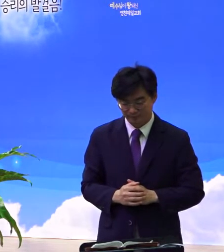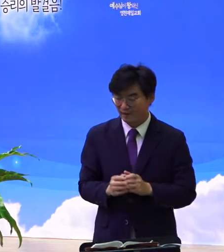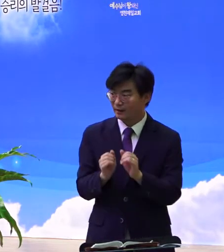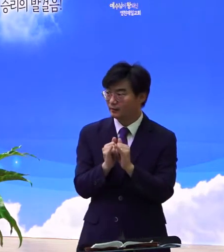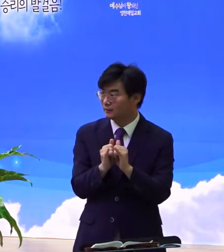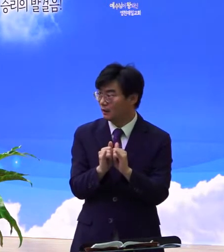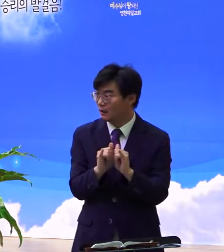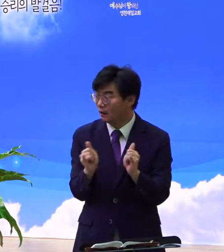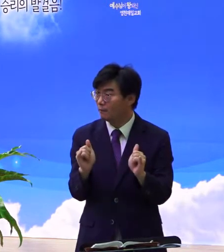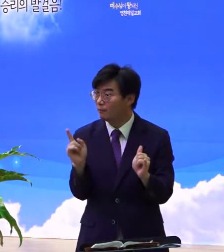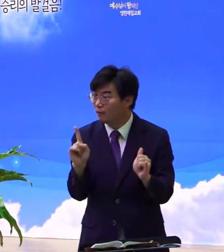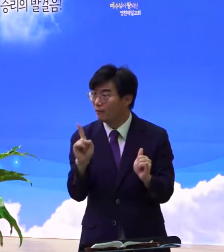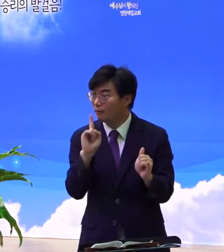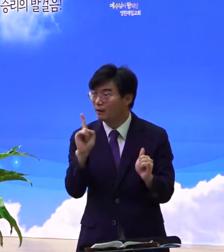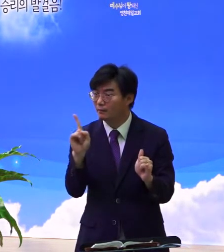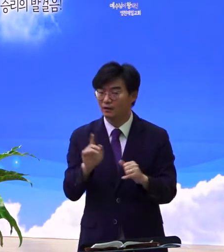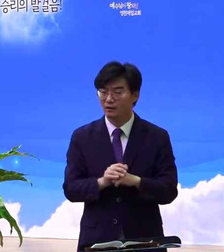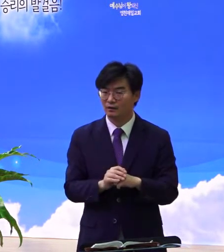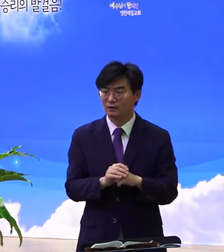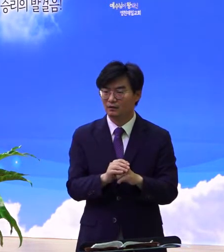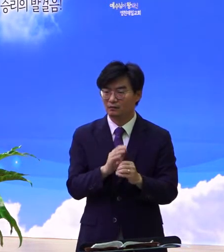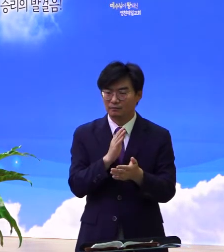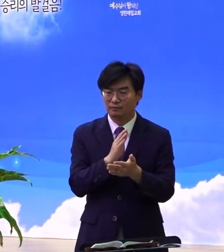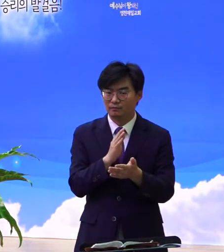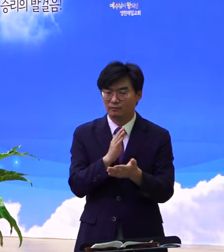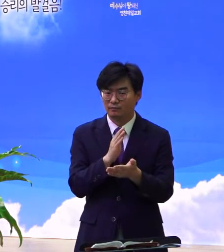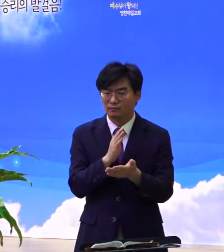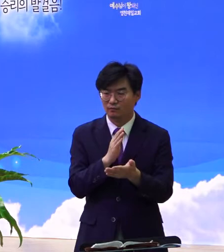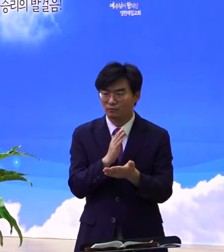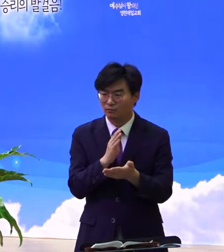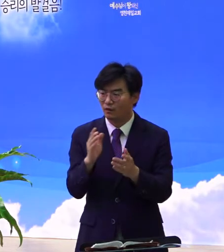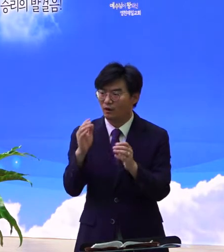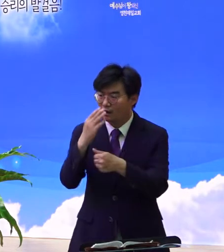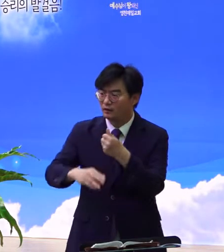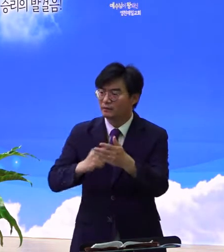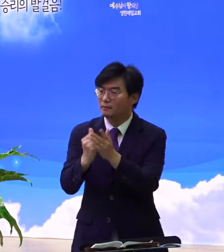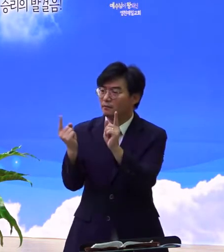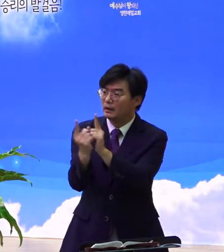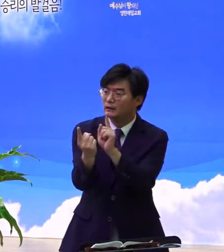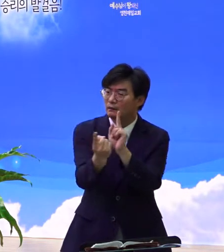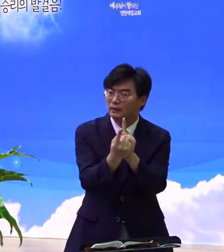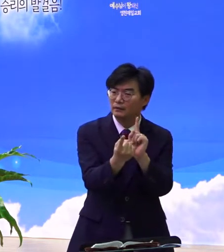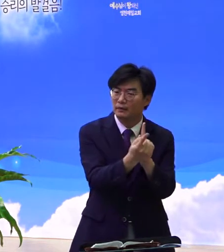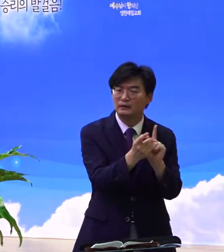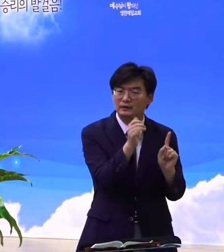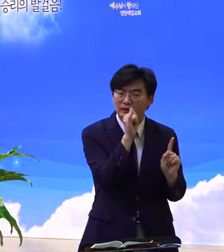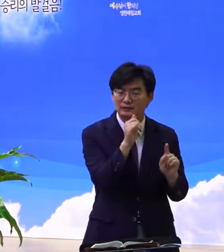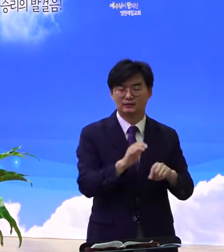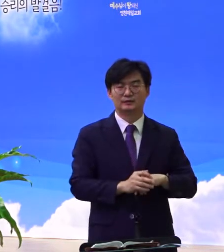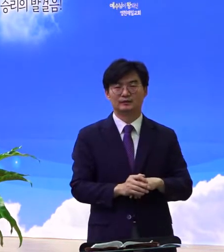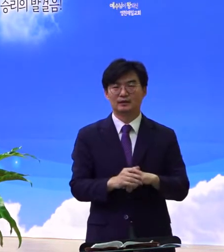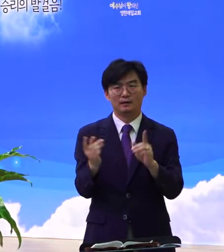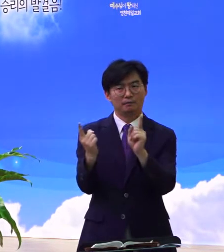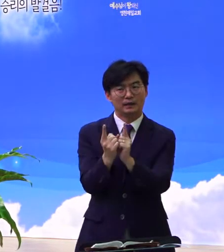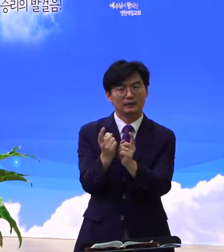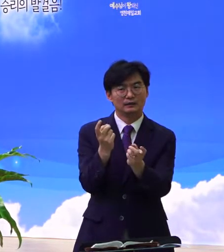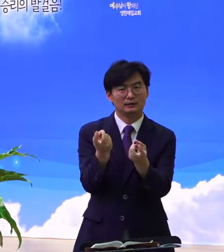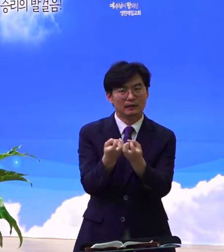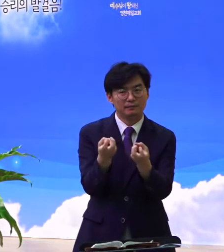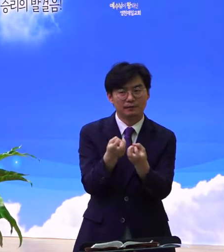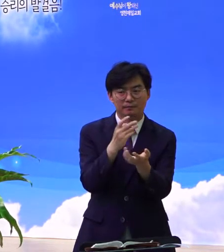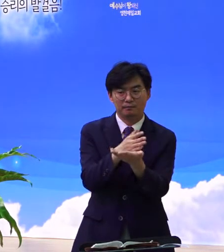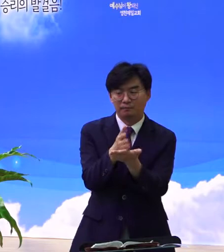사람들은 여러 가지 경로를 통해서 하나님을 만납니다. 여러분도 다양한 여기 계신 분들이 방법으로 하나님을 만났을 겁니다. 어떤